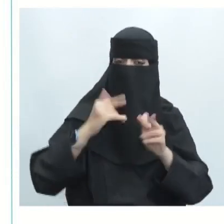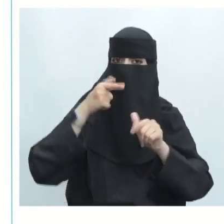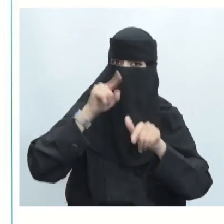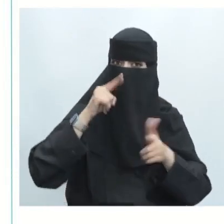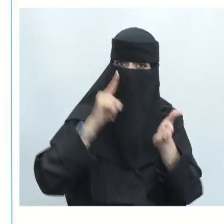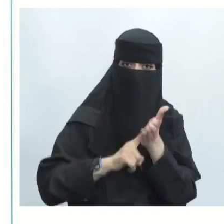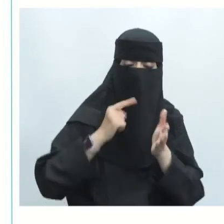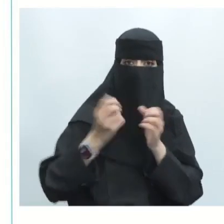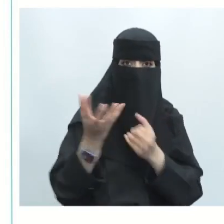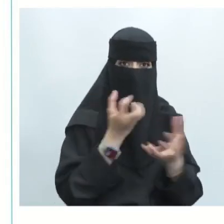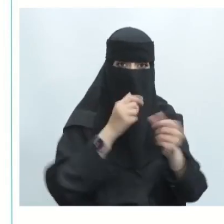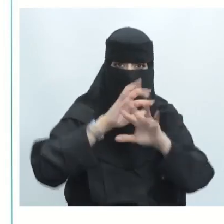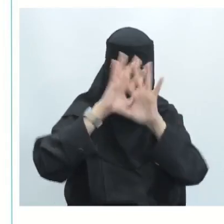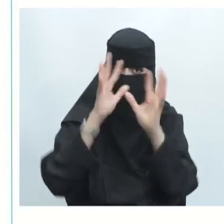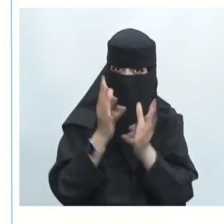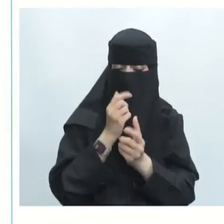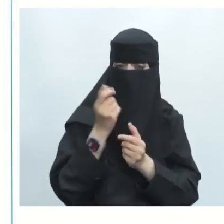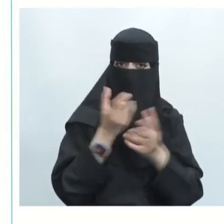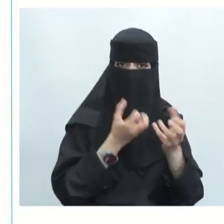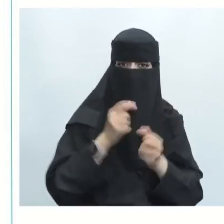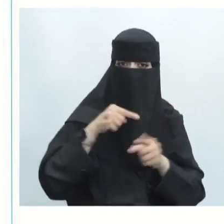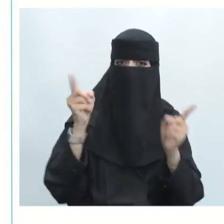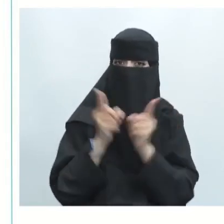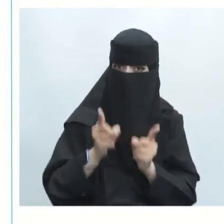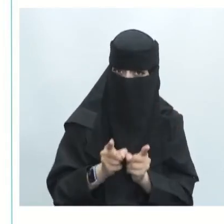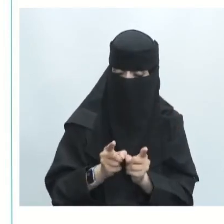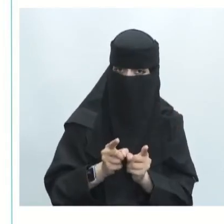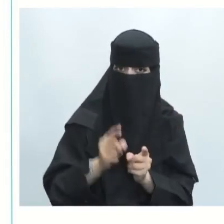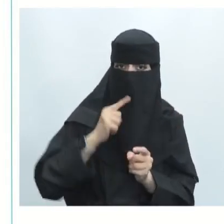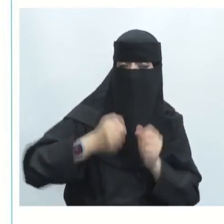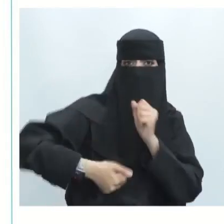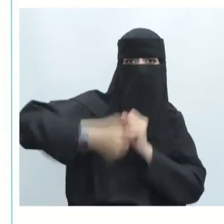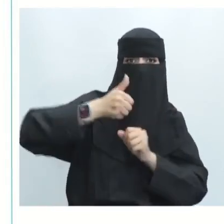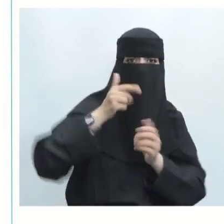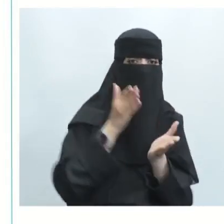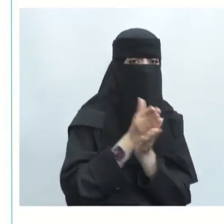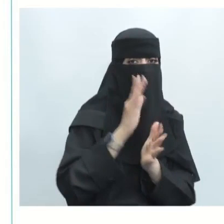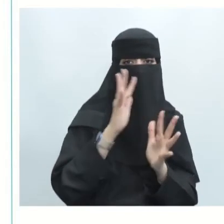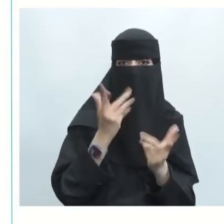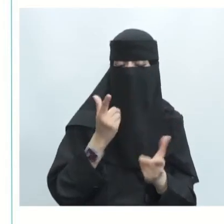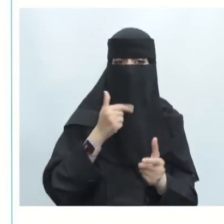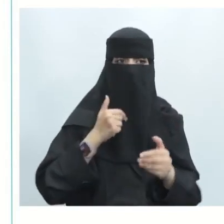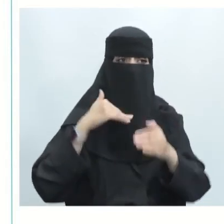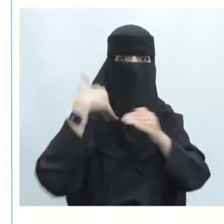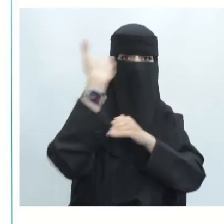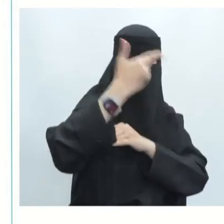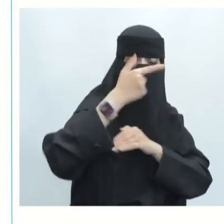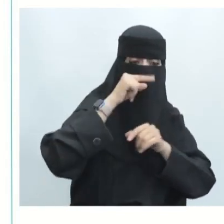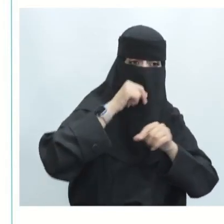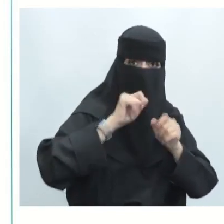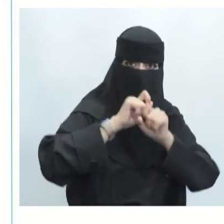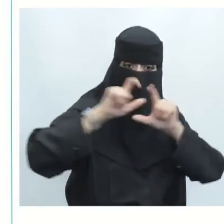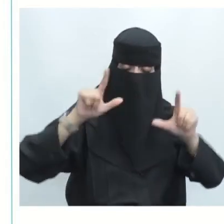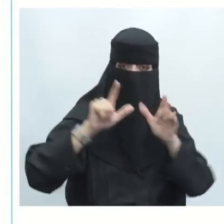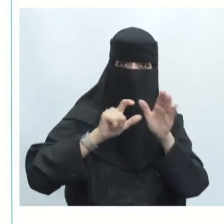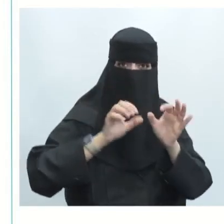لابد ان نستغل هذه الموارد المحدوده بافضل صوره لكي نخرج بخطه استراتيجيه